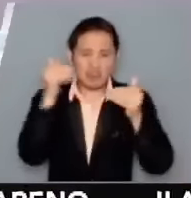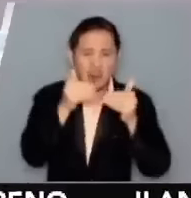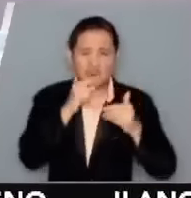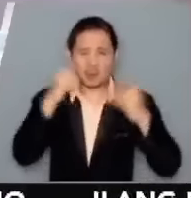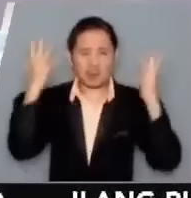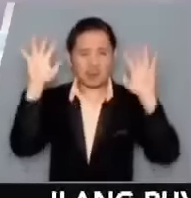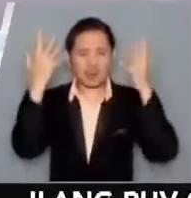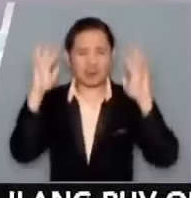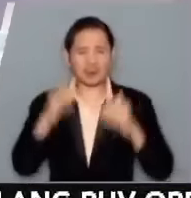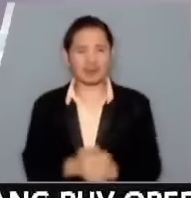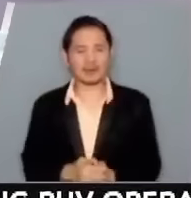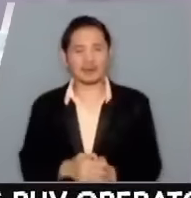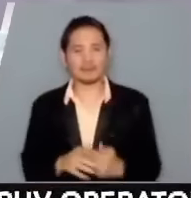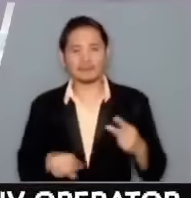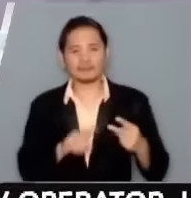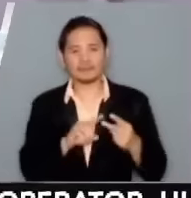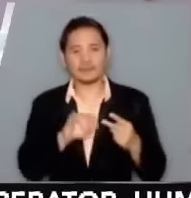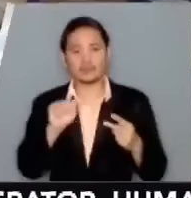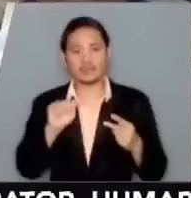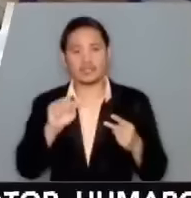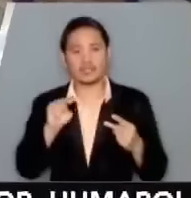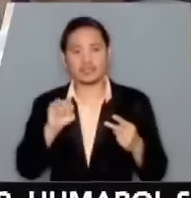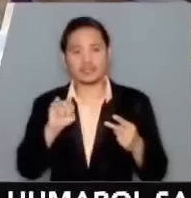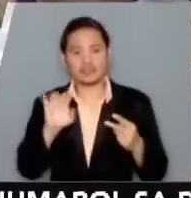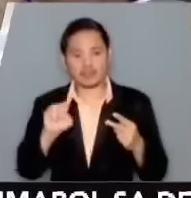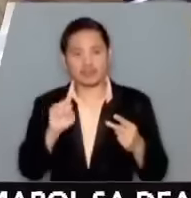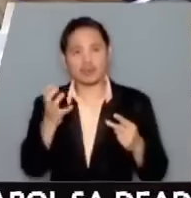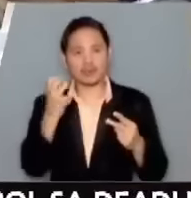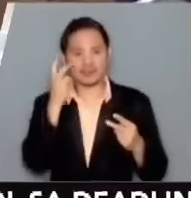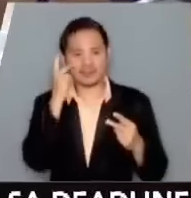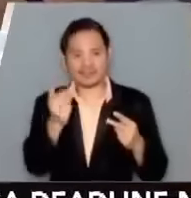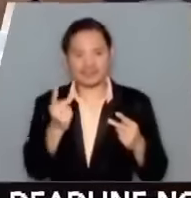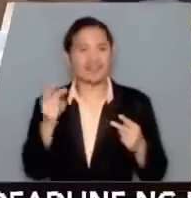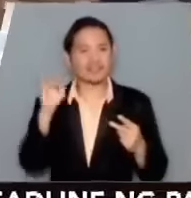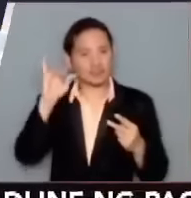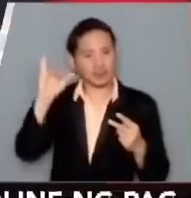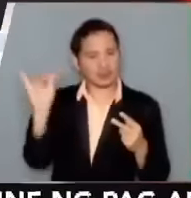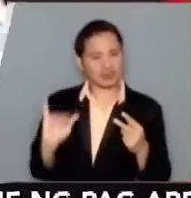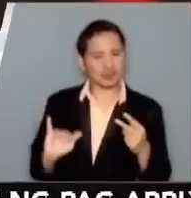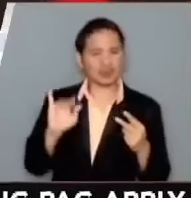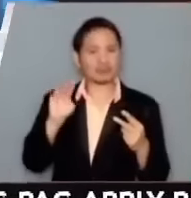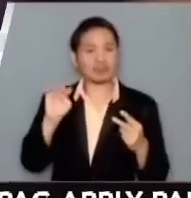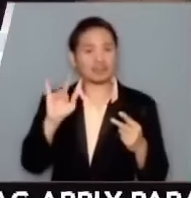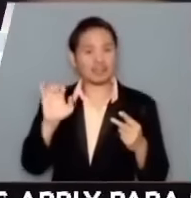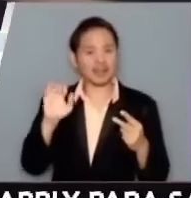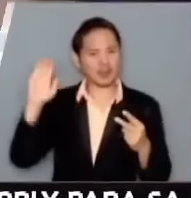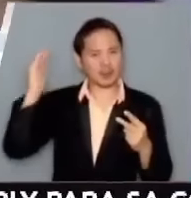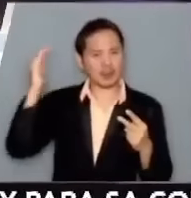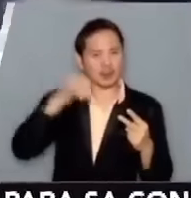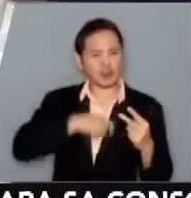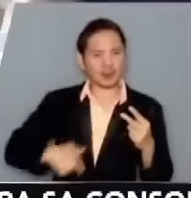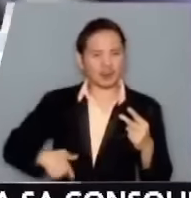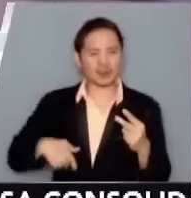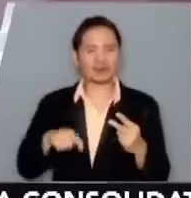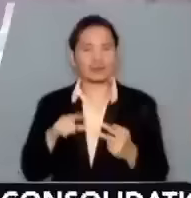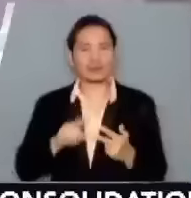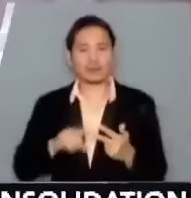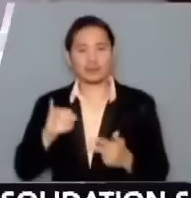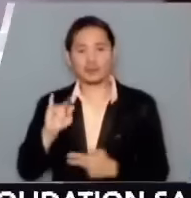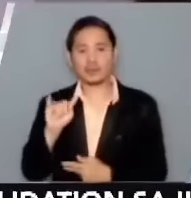naman, gustong-gustong makita si Miss Universe Philippines Michelle Marquez D at Limitless star Julian San Jose.